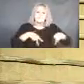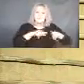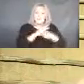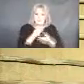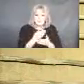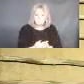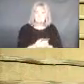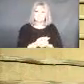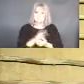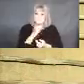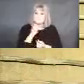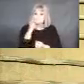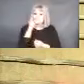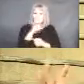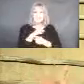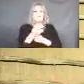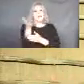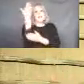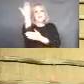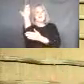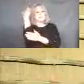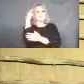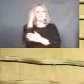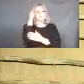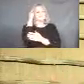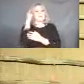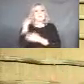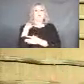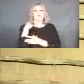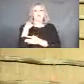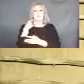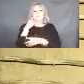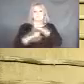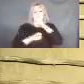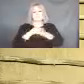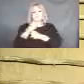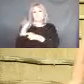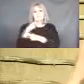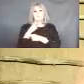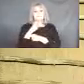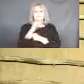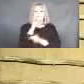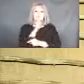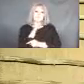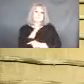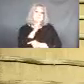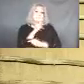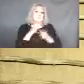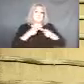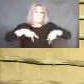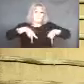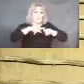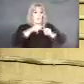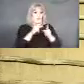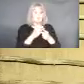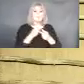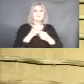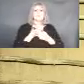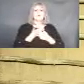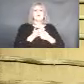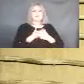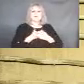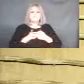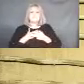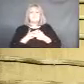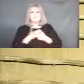die groot onthulling. Dit is een uitsig, of misschien is het ruïnes, of misschien is het een waterval, een of ander geheime plek